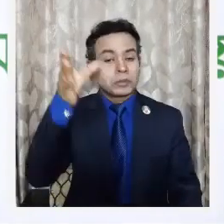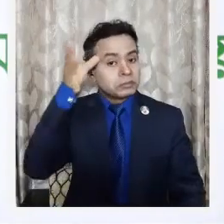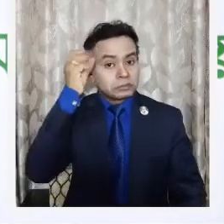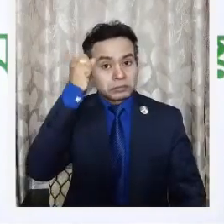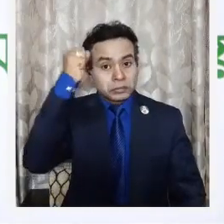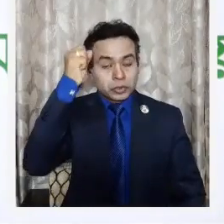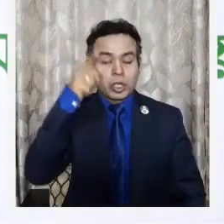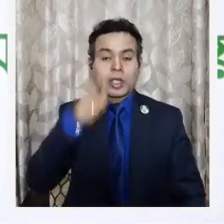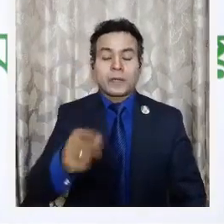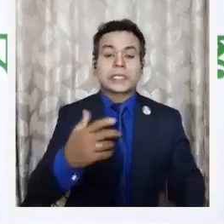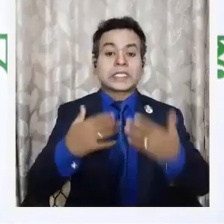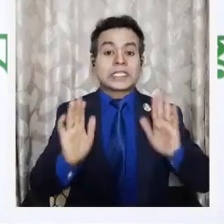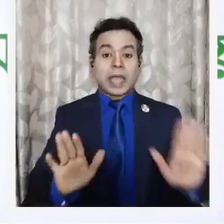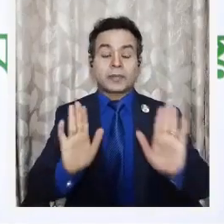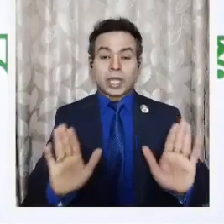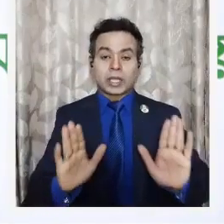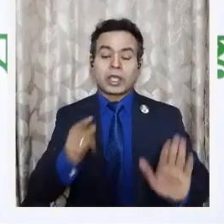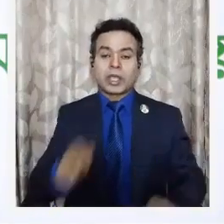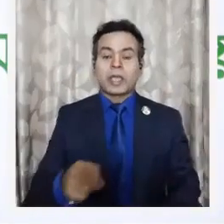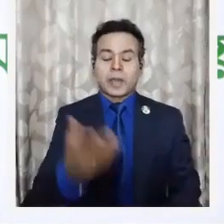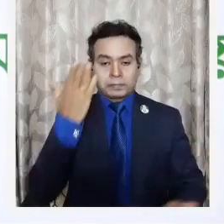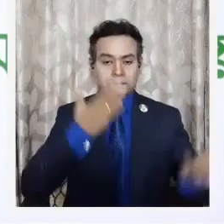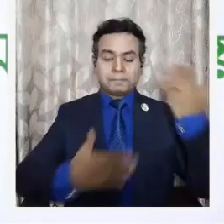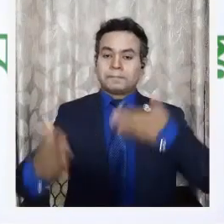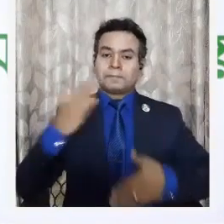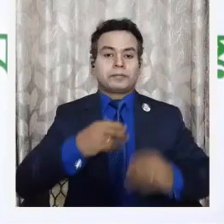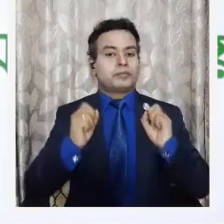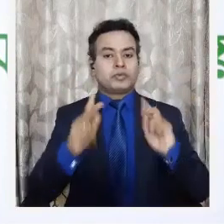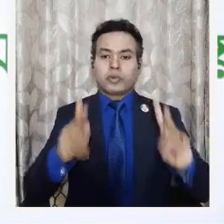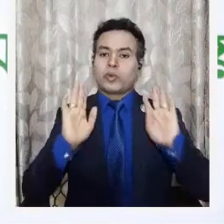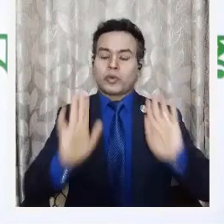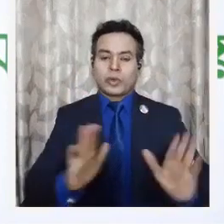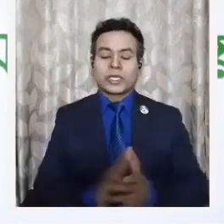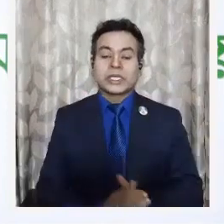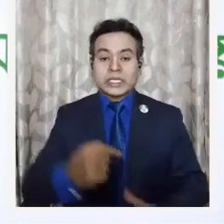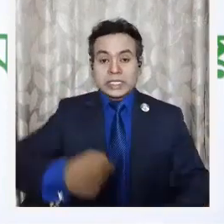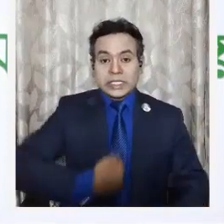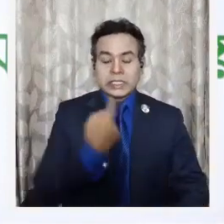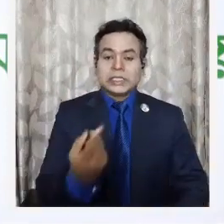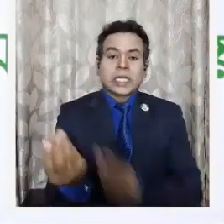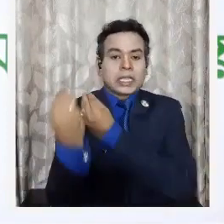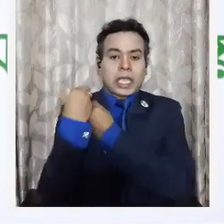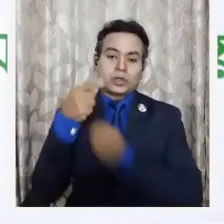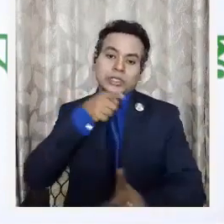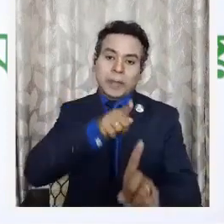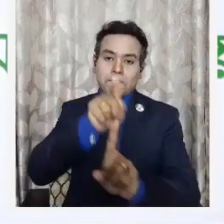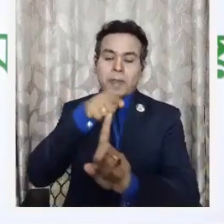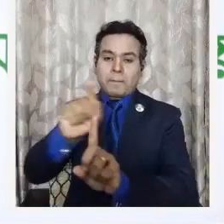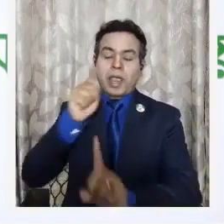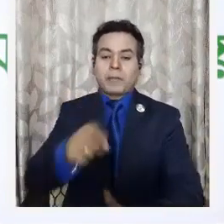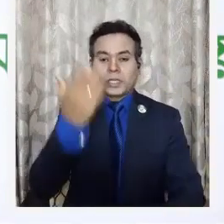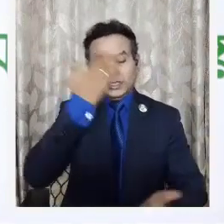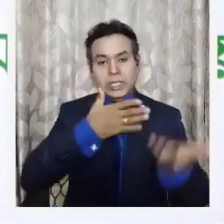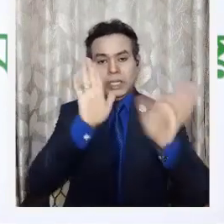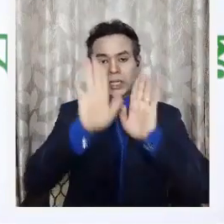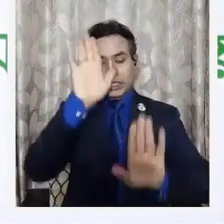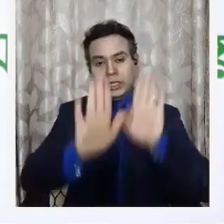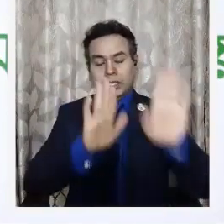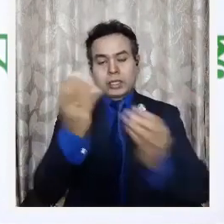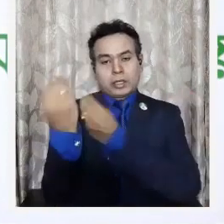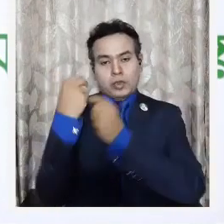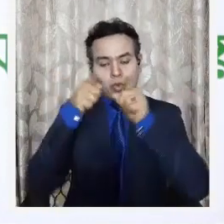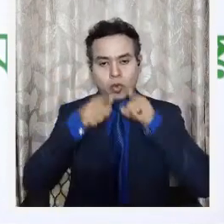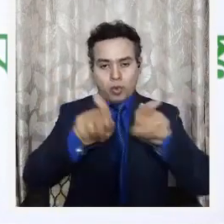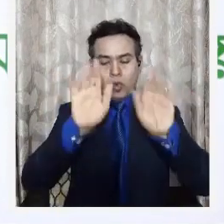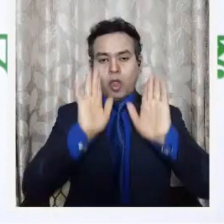তথ্য। আমাদের সচেতনতা, সাবধানতা, সতর্কতা আমাদেরকে সুরক্ষিত রাখতে পারে।